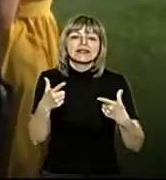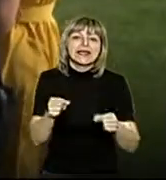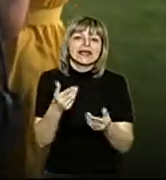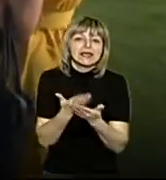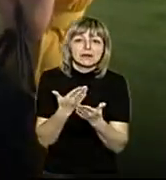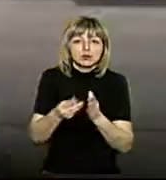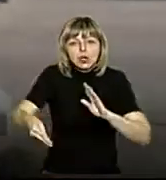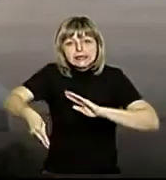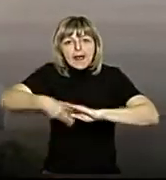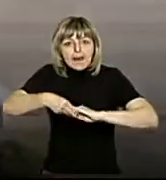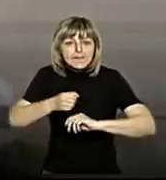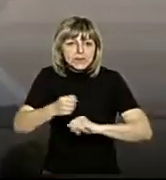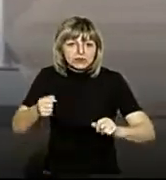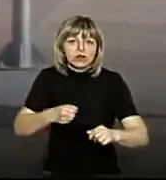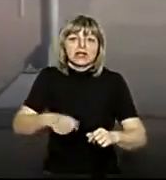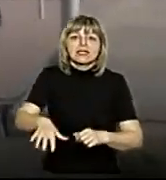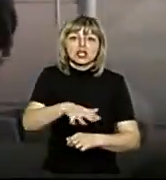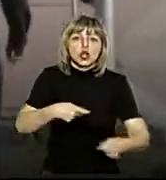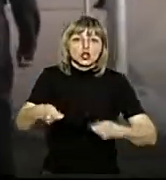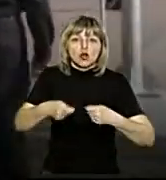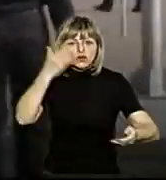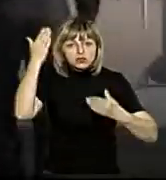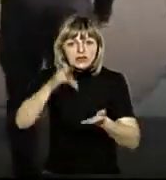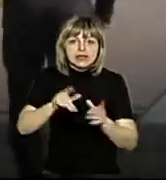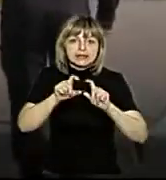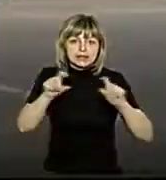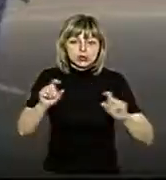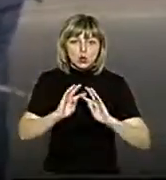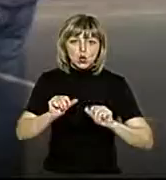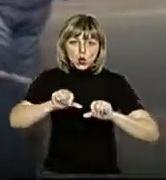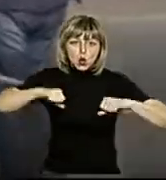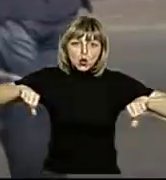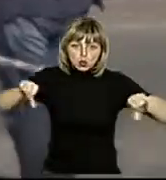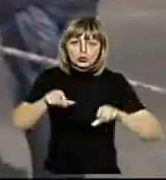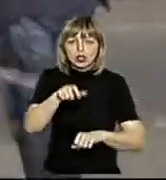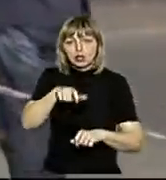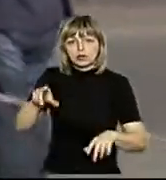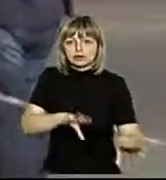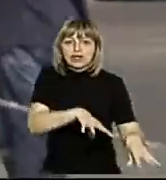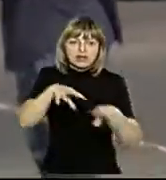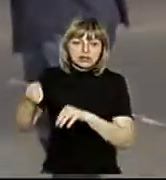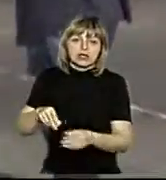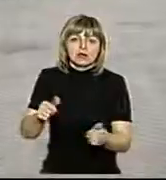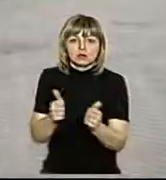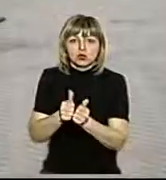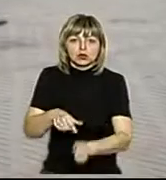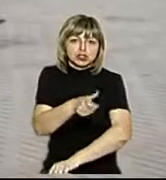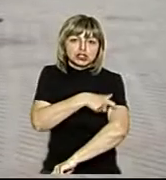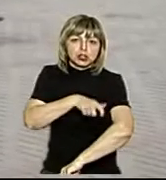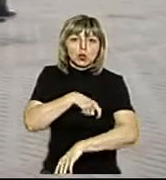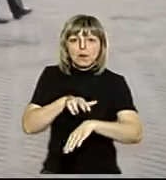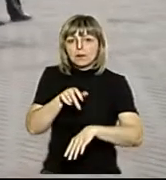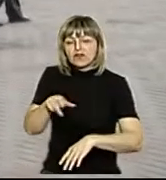нібито замінували. Територія торгово-розважального центру огороджена, людей евакуювали. Поблизу чергують правоохоронці,